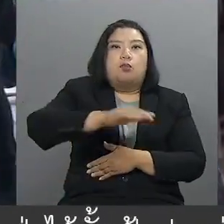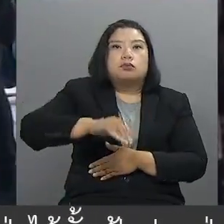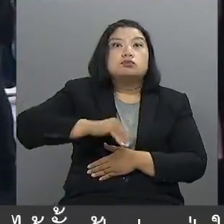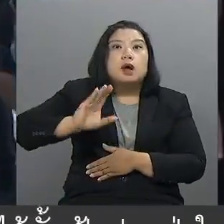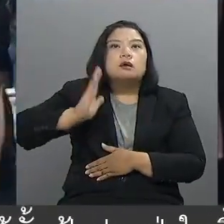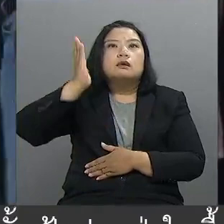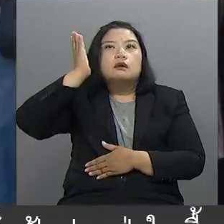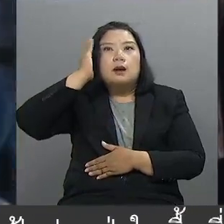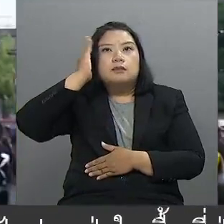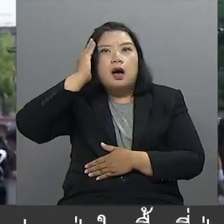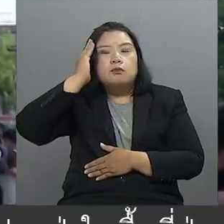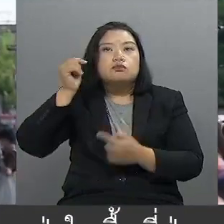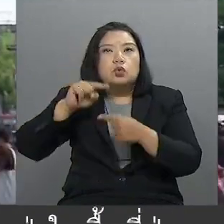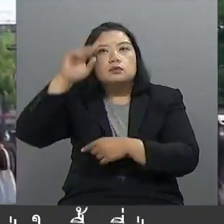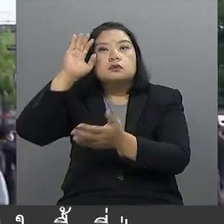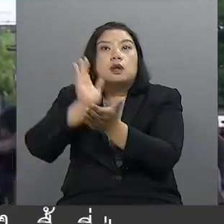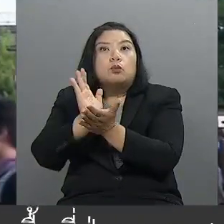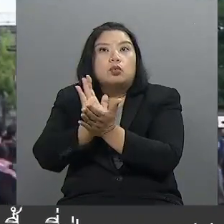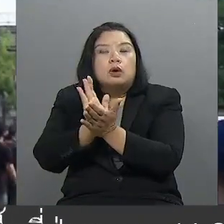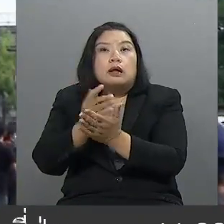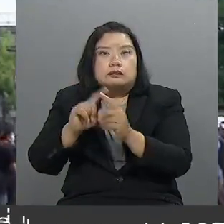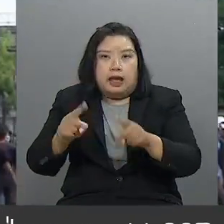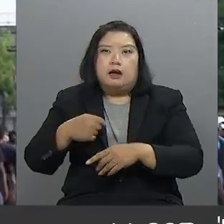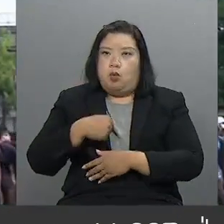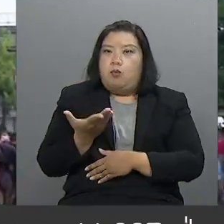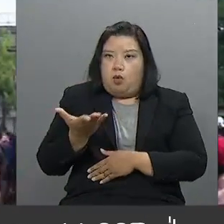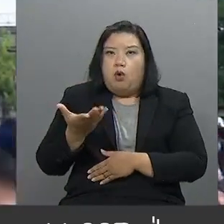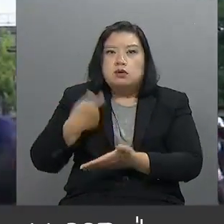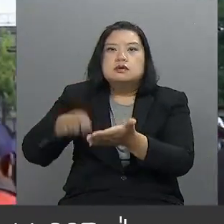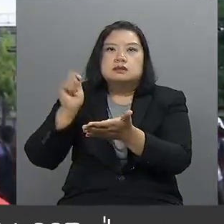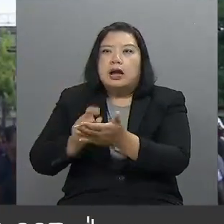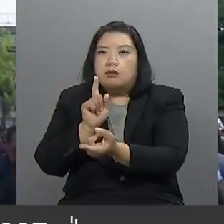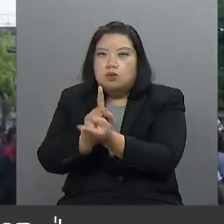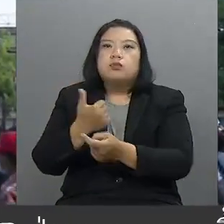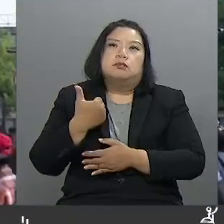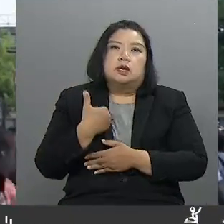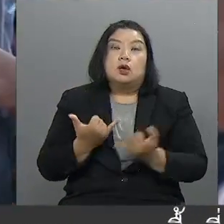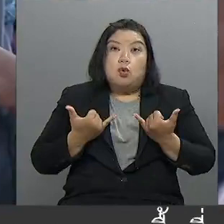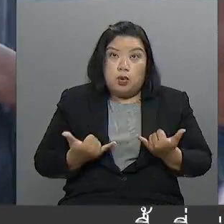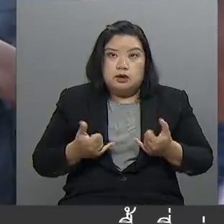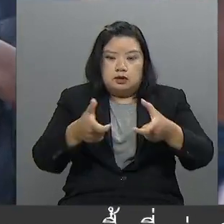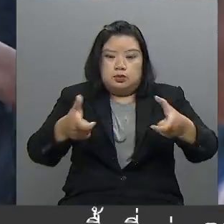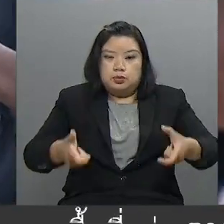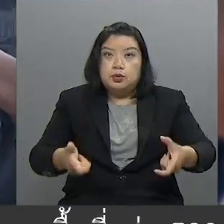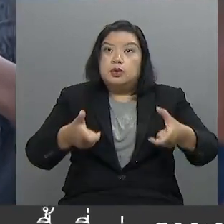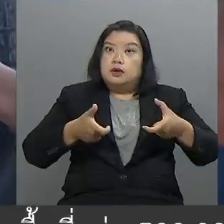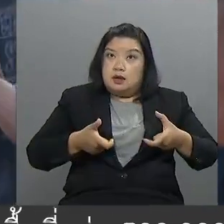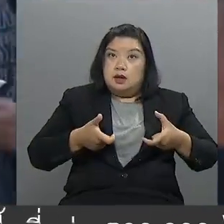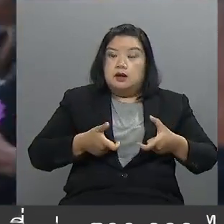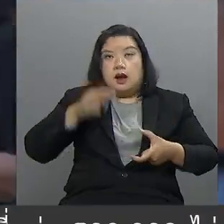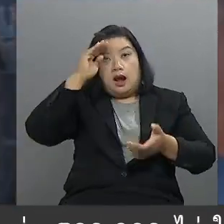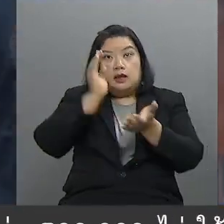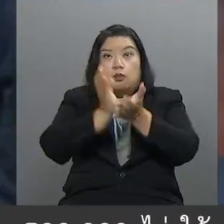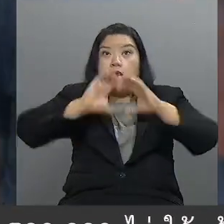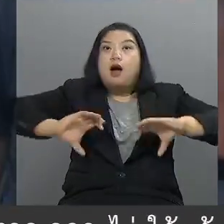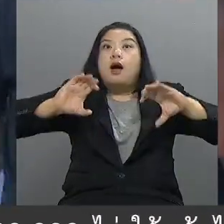บางส่วนก็ขอให้การในชั้นศาลโดยวันนี้พนักงานสอบสวนนัดนำสำนวนคดีมาส่งให้อาการเพื่อพิจารณาสั่ง